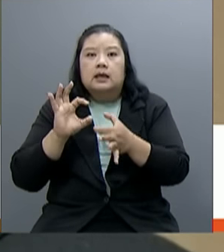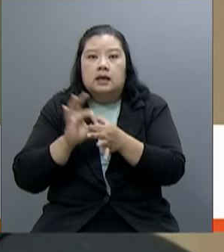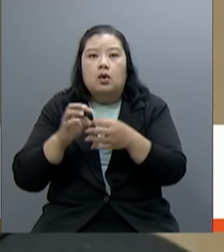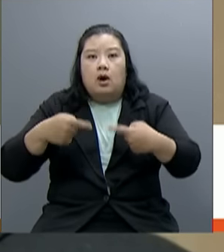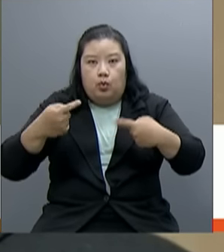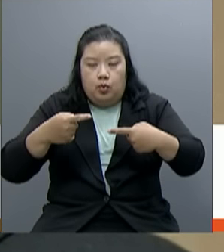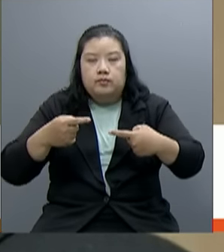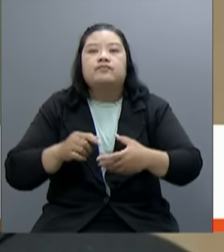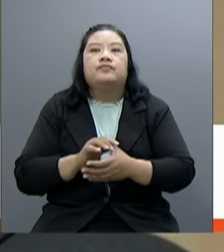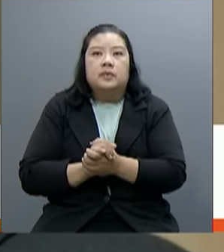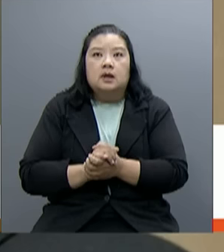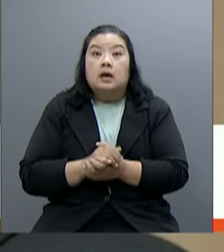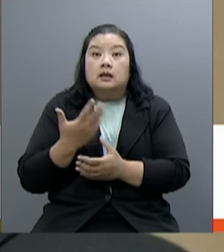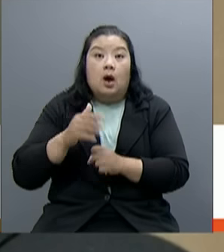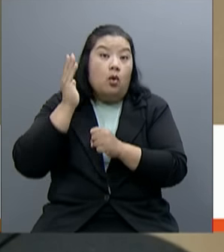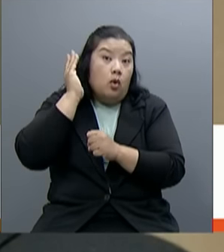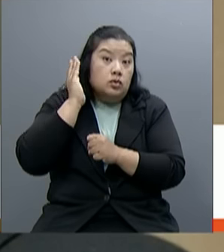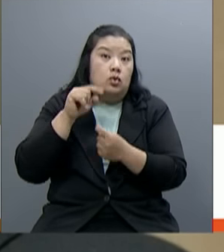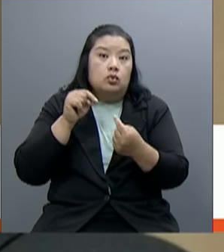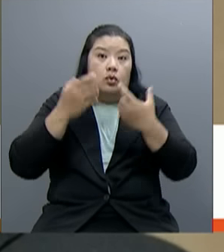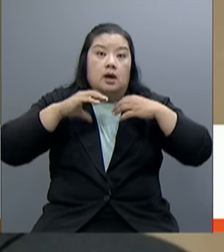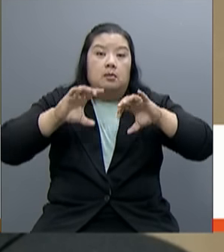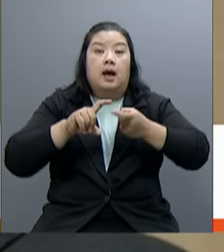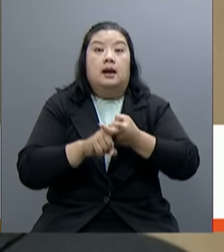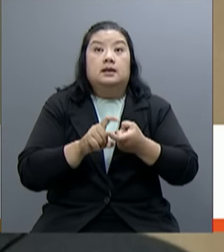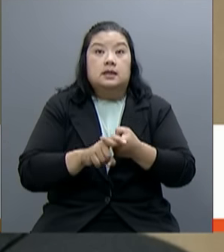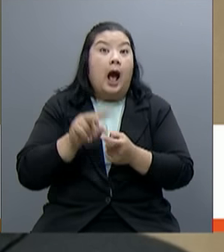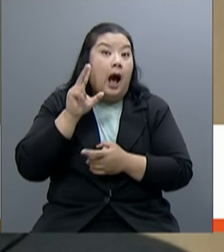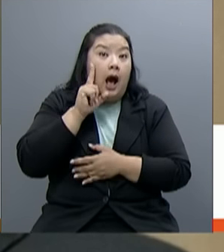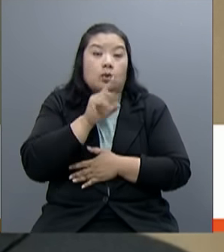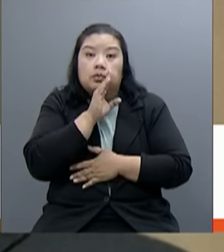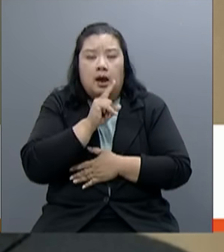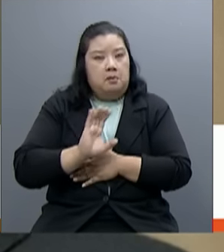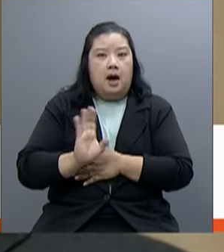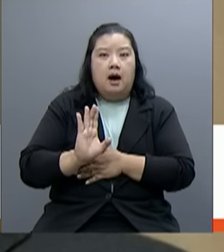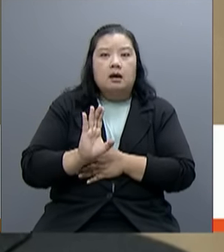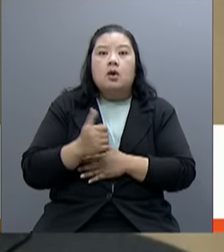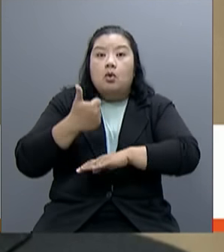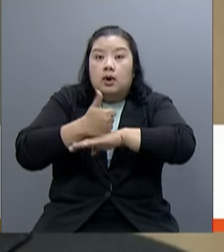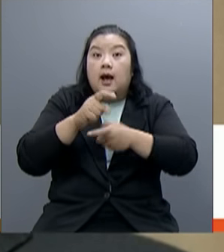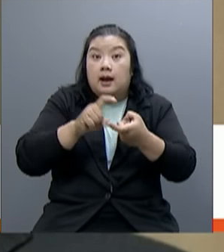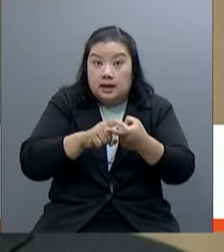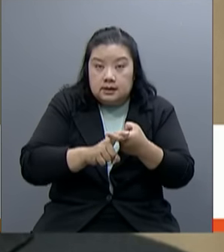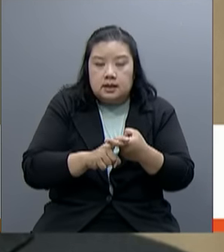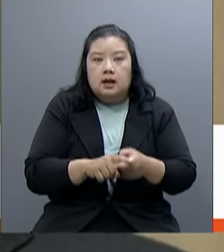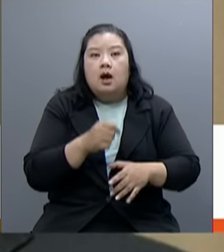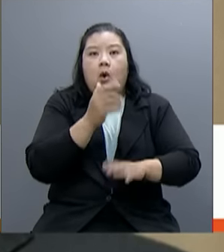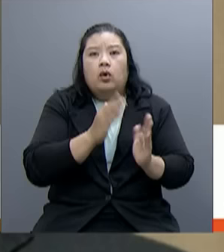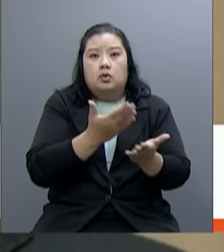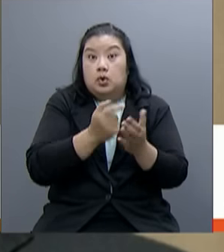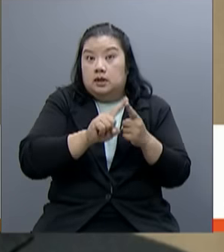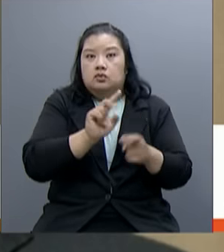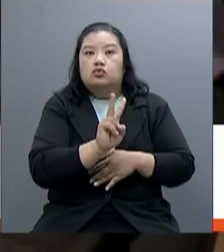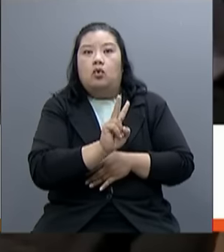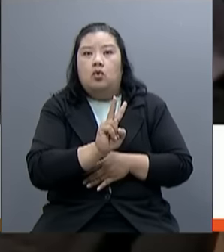ค่ะขณะที่โฆษกรัฐบาลรัสเซียปฏิเสธกระแสข่าวนี้นะคะพร้อมทั้งระบุว่าผู้นำรัสเซียและมาสเคยต่อสาย